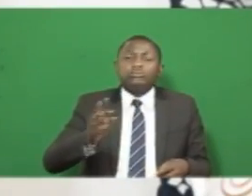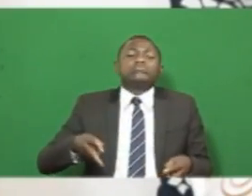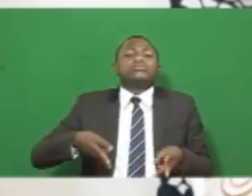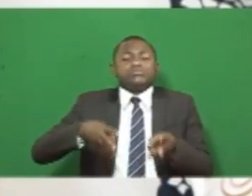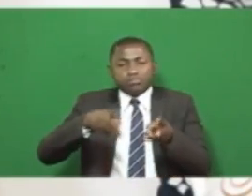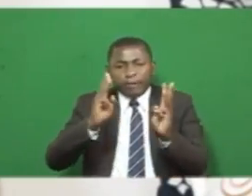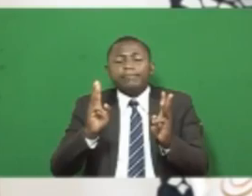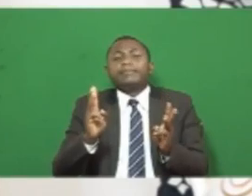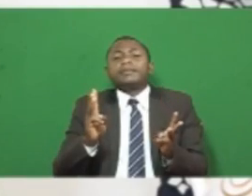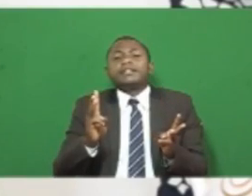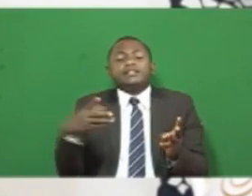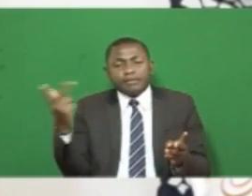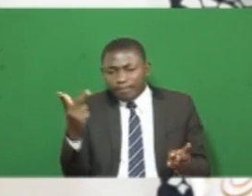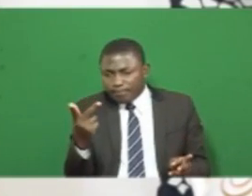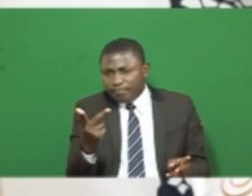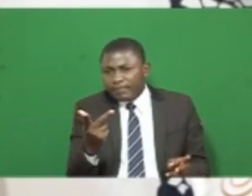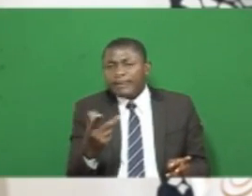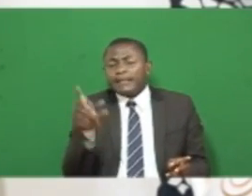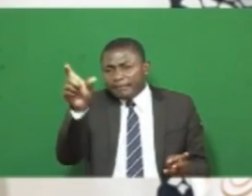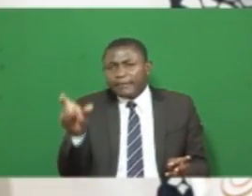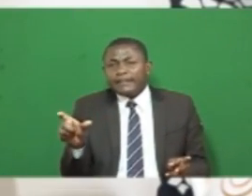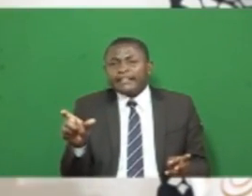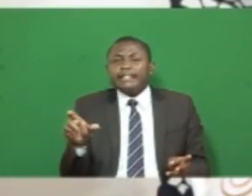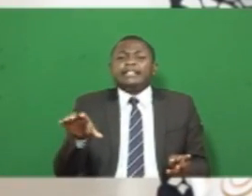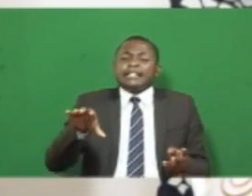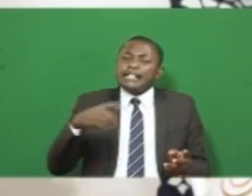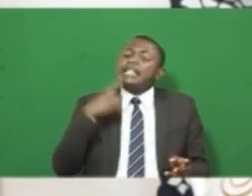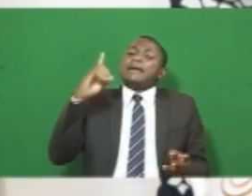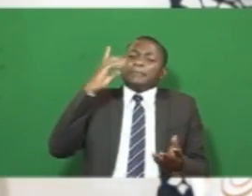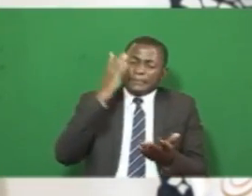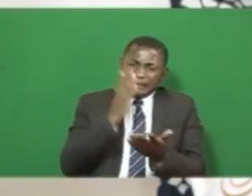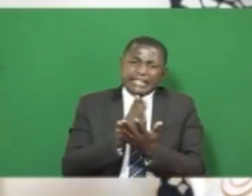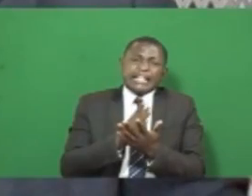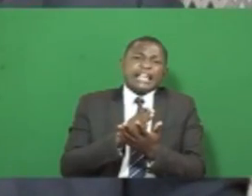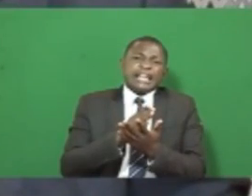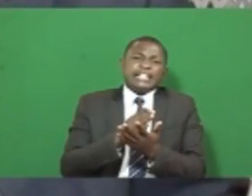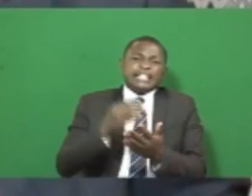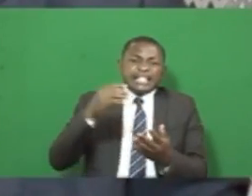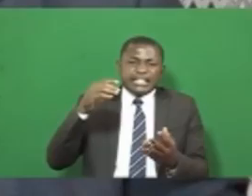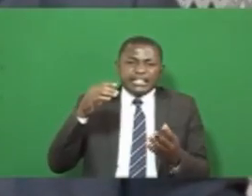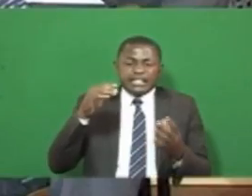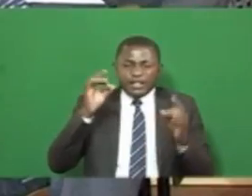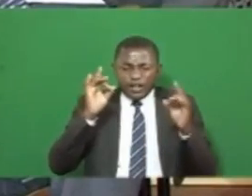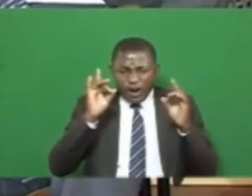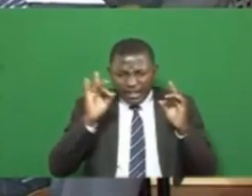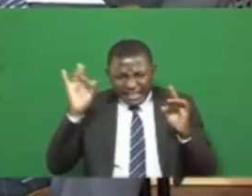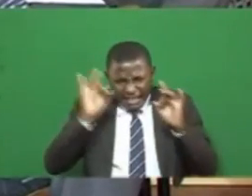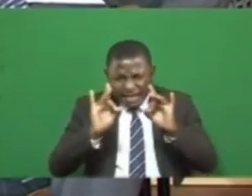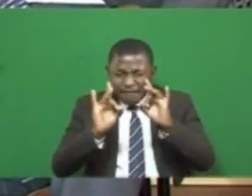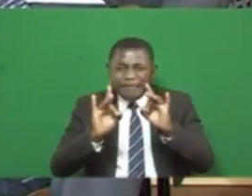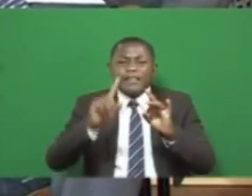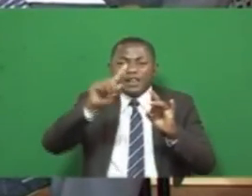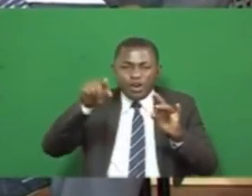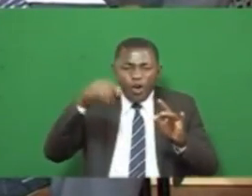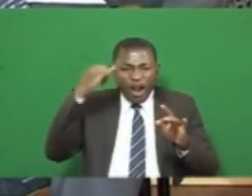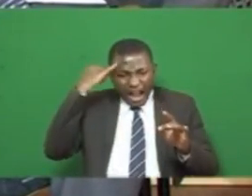Alright. Ndozvinoitika pakunamata. Alright. Unogona kutora dudzire isiriyo wotofamba nayo. Wofamba manje